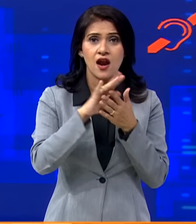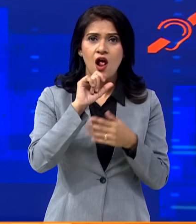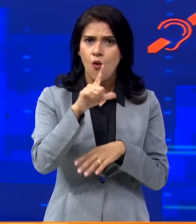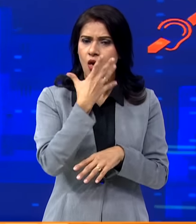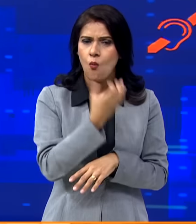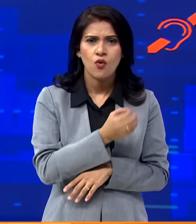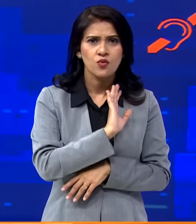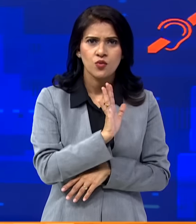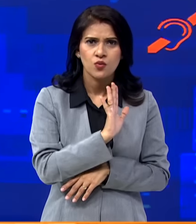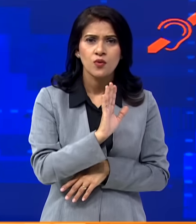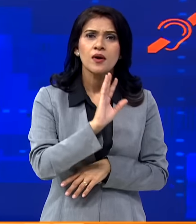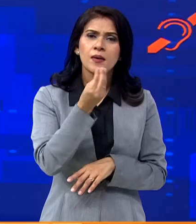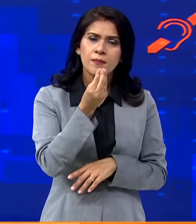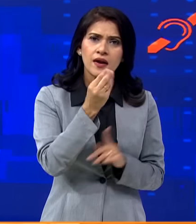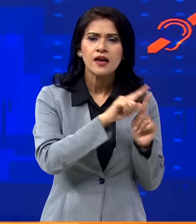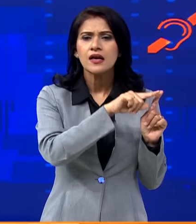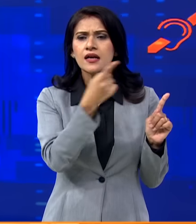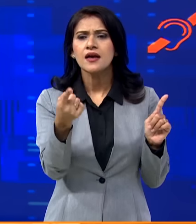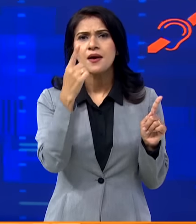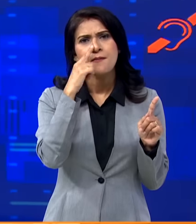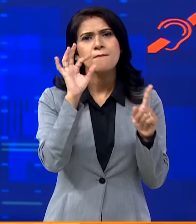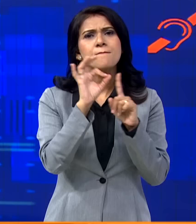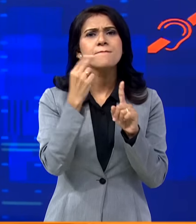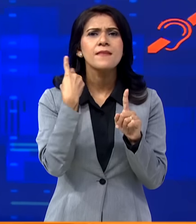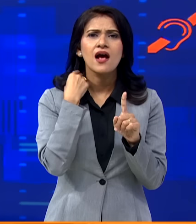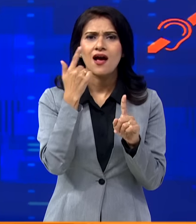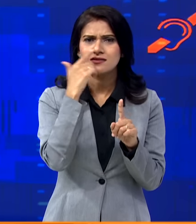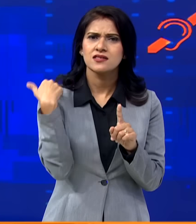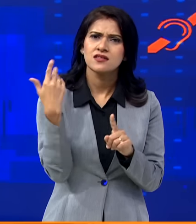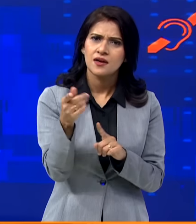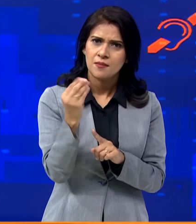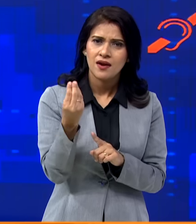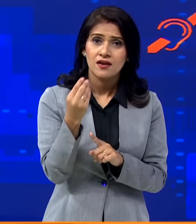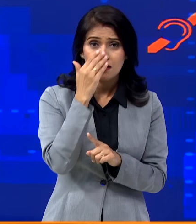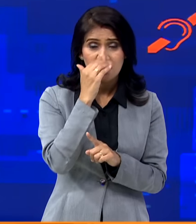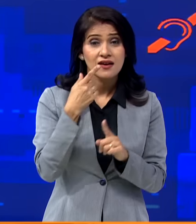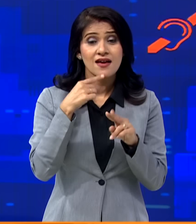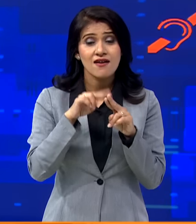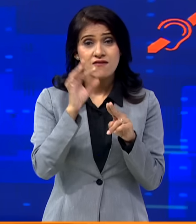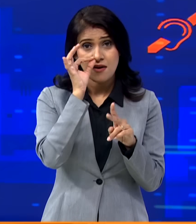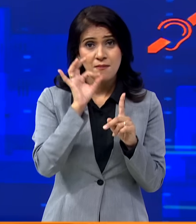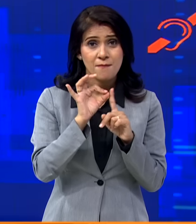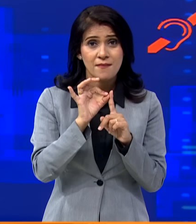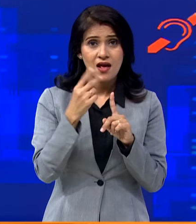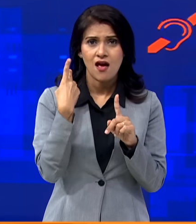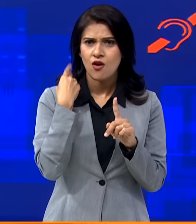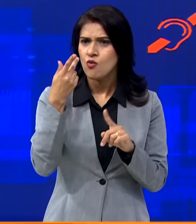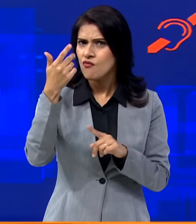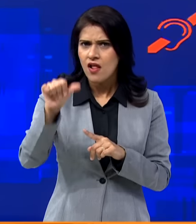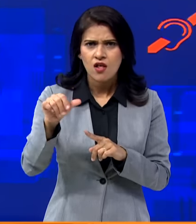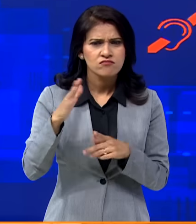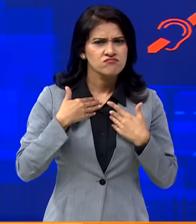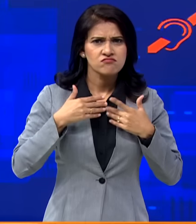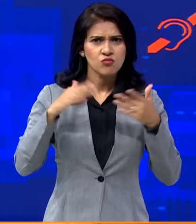हैं तो कांग्रेस की कमांड प्रियंका गांधी जी को सौंप दो और अगर प्रियंका गांधी भी नहीं बनना चाहती हैं तो दिग्विजय सिंह को बना